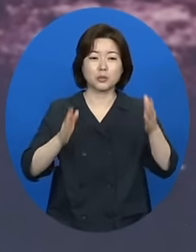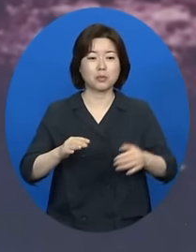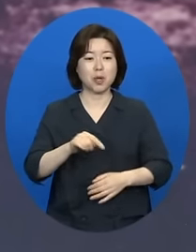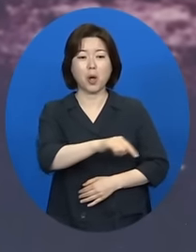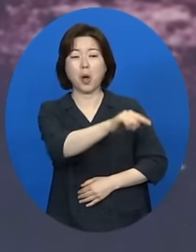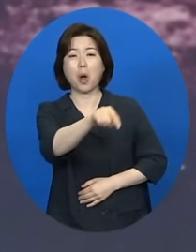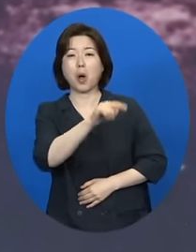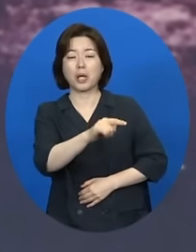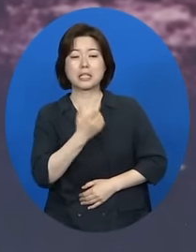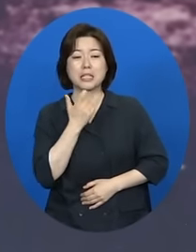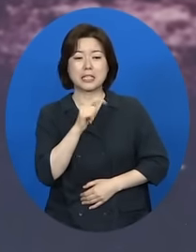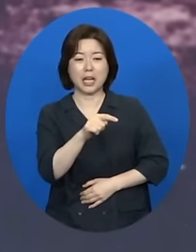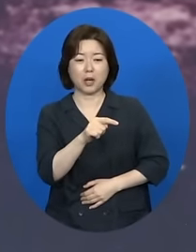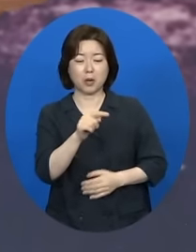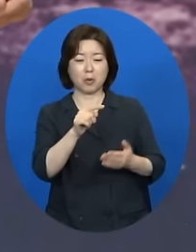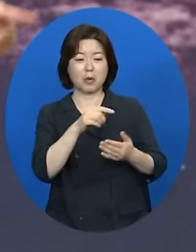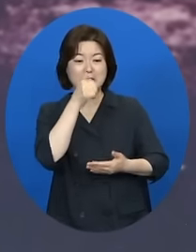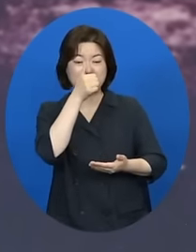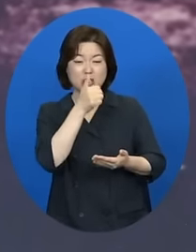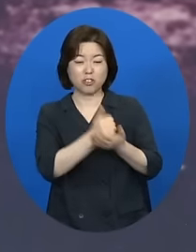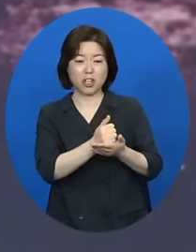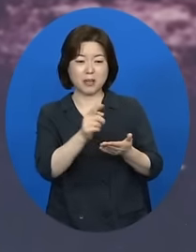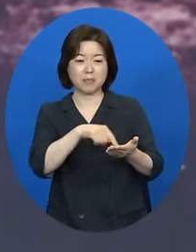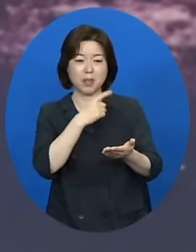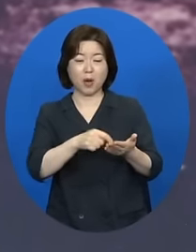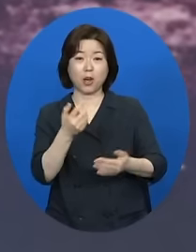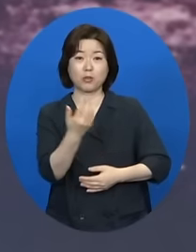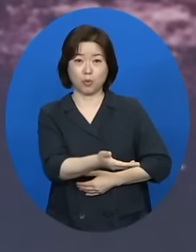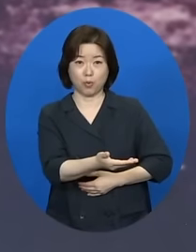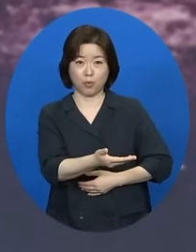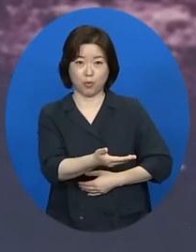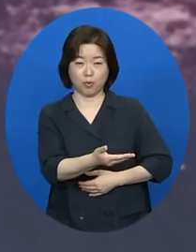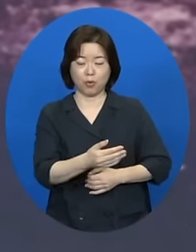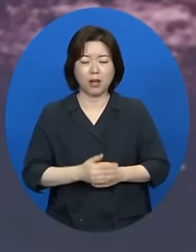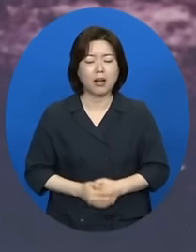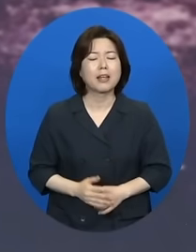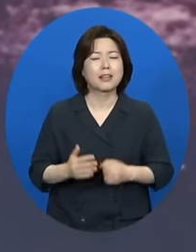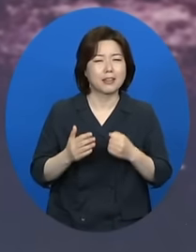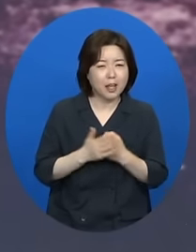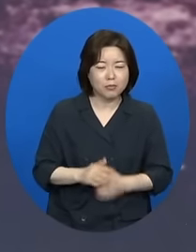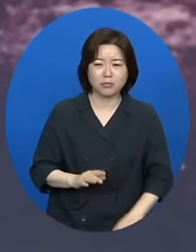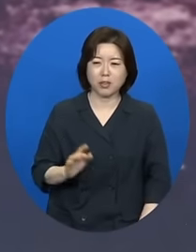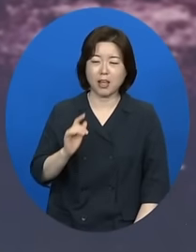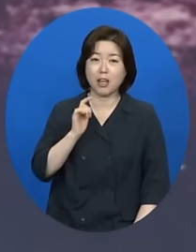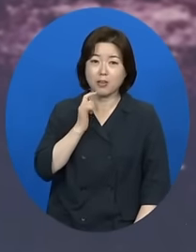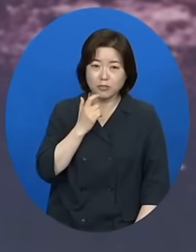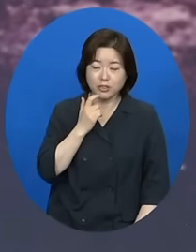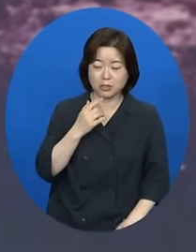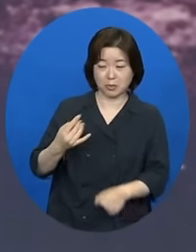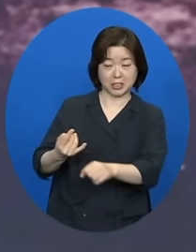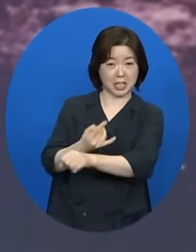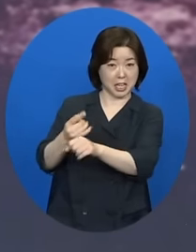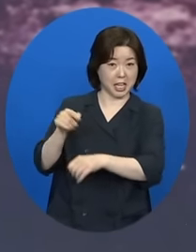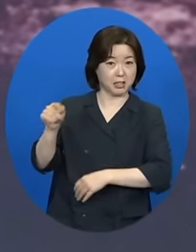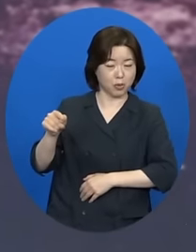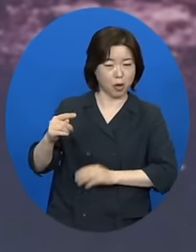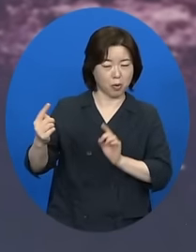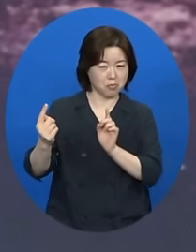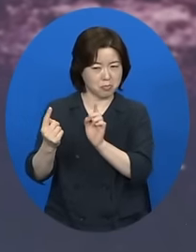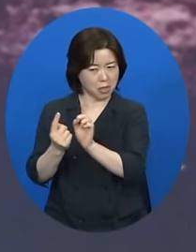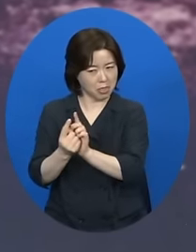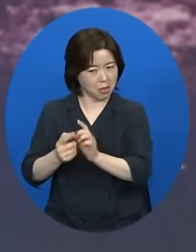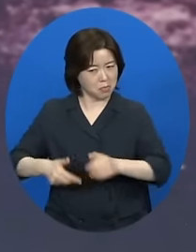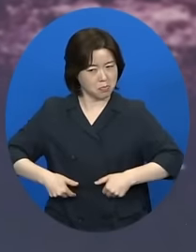아람에서 야곱이 죄값을 치르게 하셨다. 그러므로 굳이 야곱은 에서와 만날